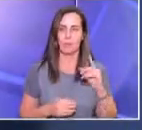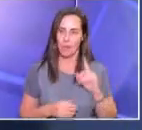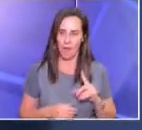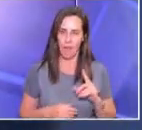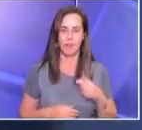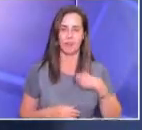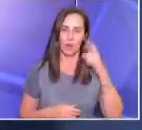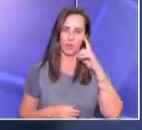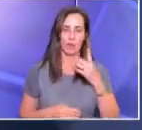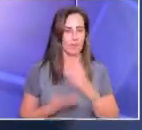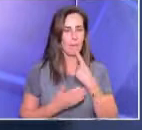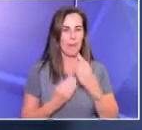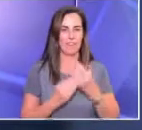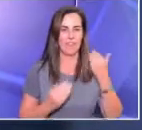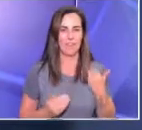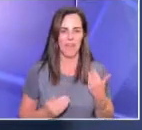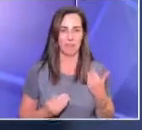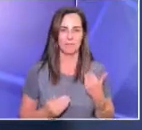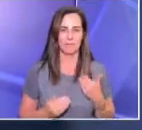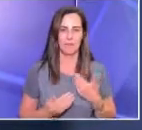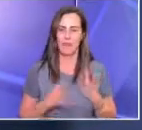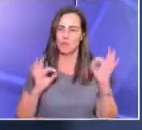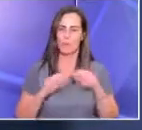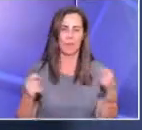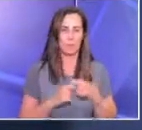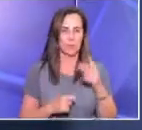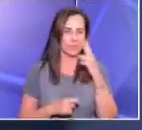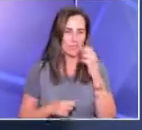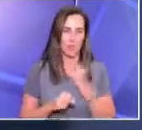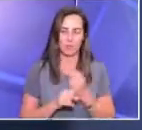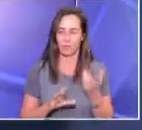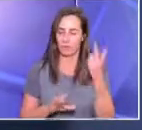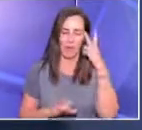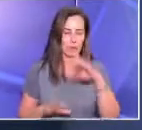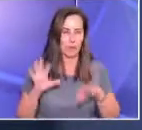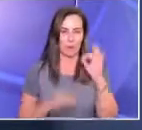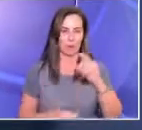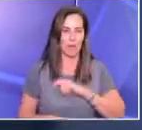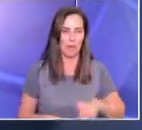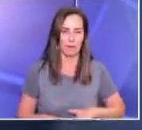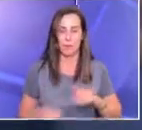זאת, אני חושב, אמרתי את זה גם קודם, אין שום קשר, ומי שמנסה להסיק מסקנות מהבחירות